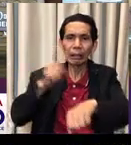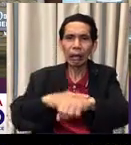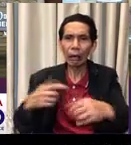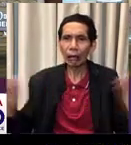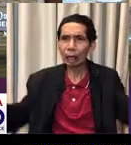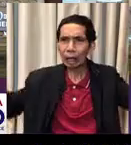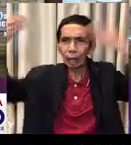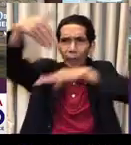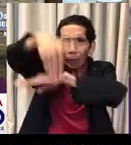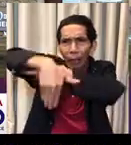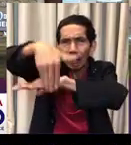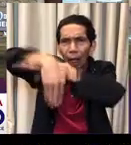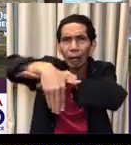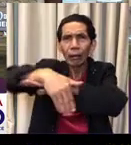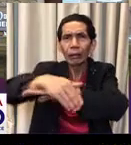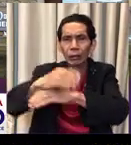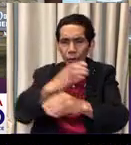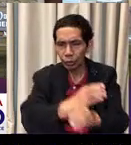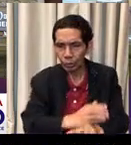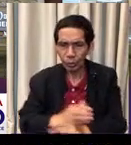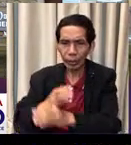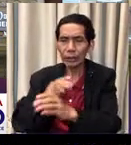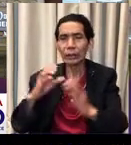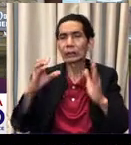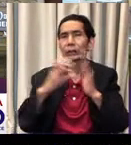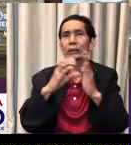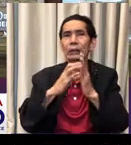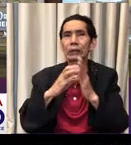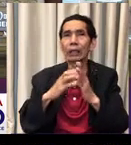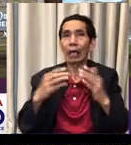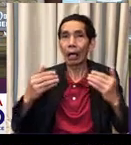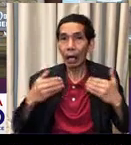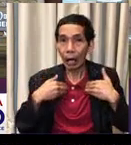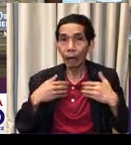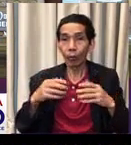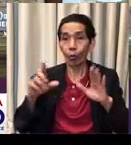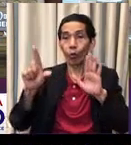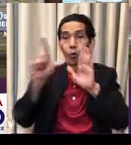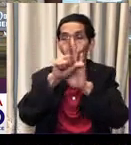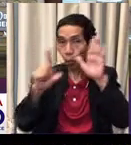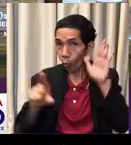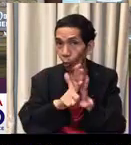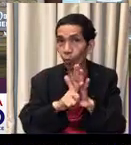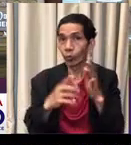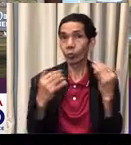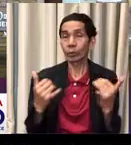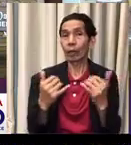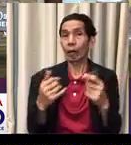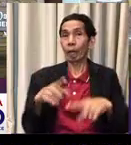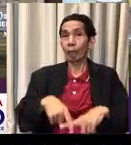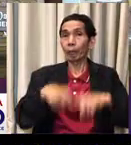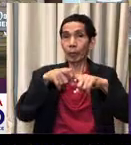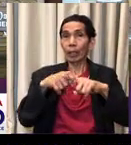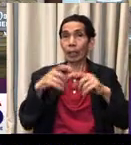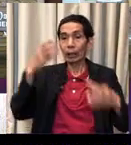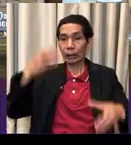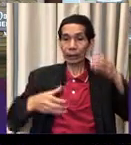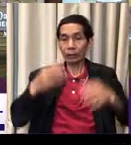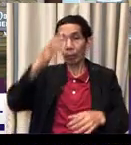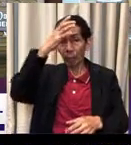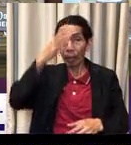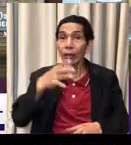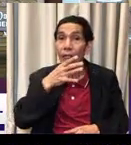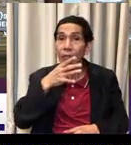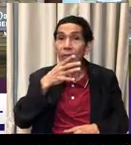para mapangalagaan ng estado. Tapos may isa naman tayong batas. O, ngayon, nakapending na yung mga kaso ng mga magulang,